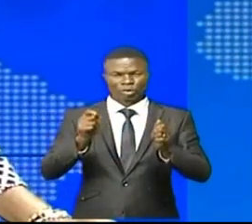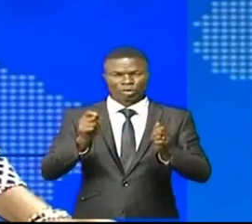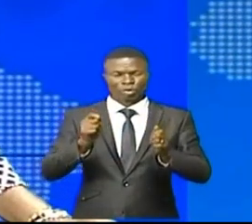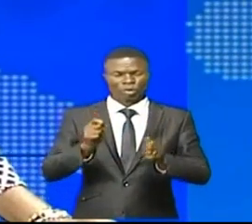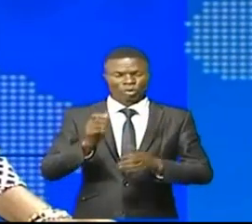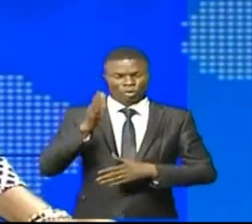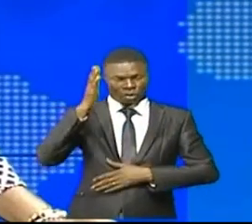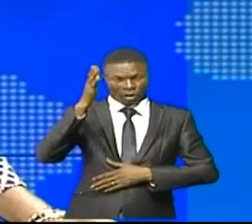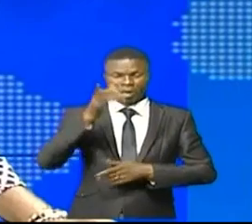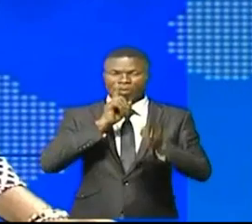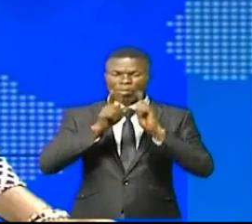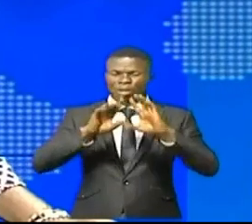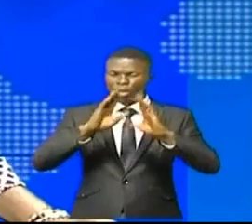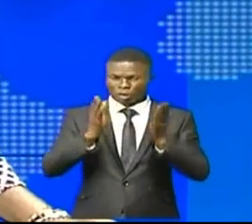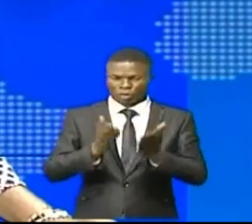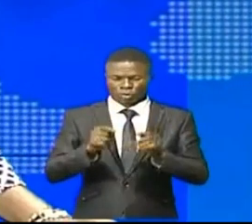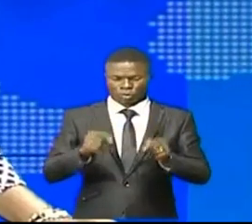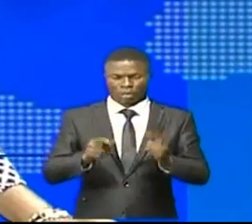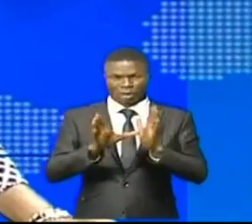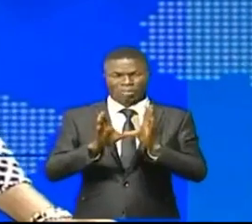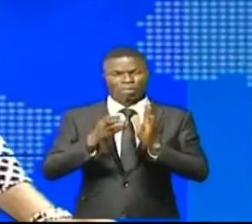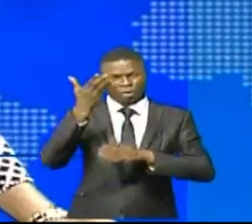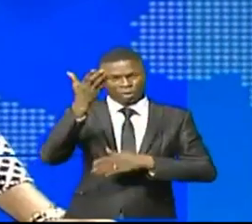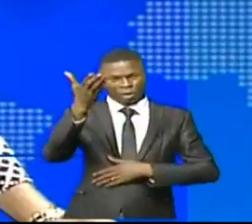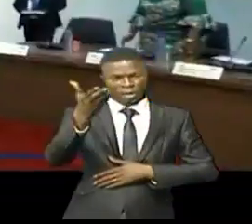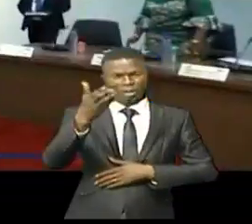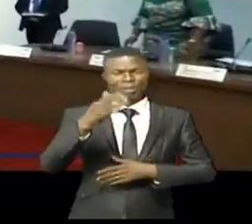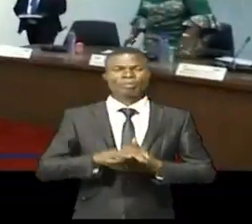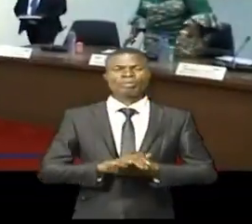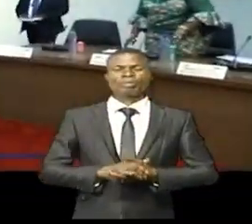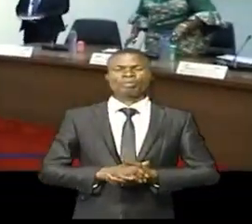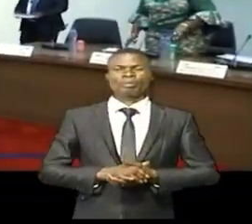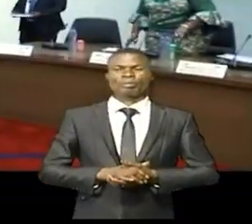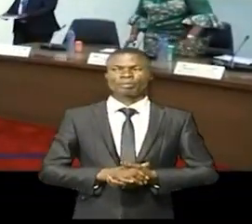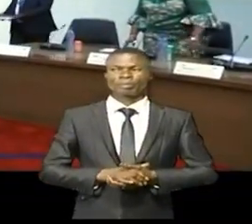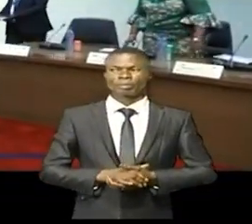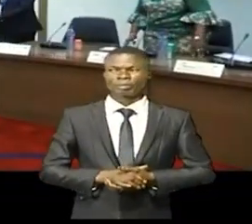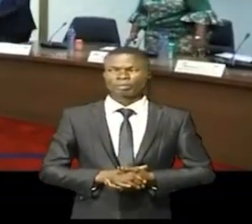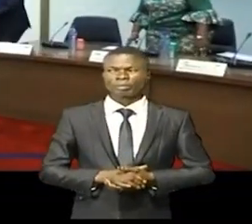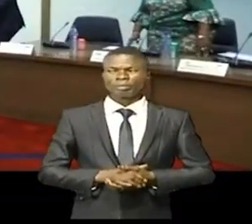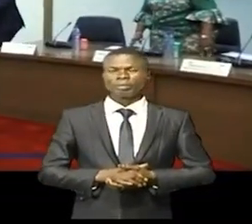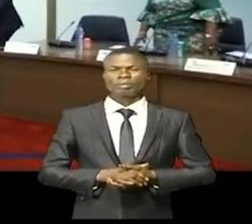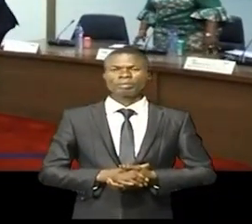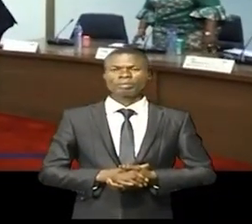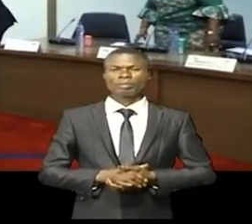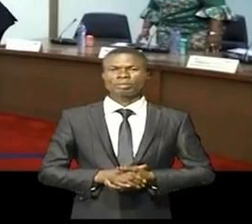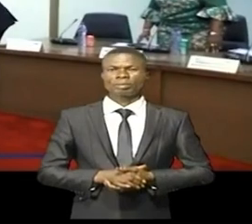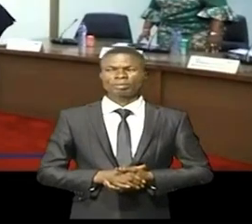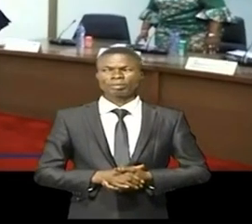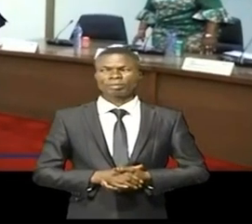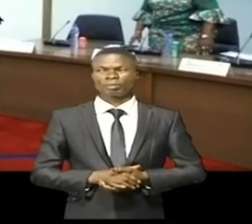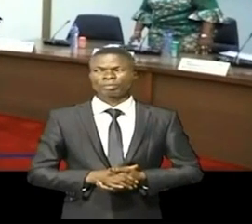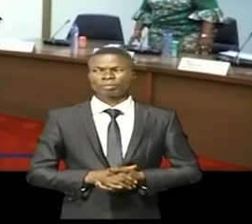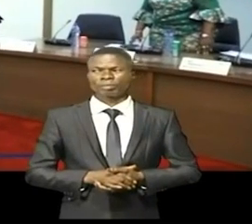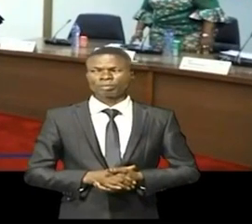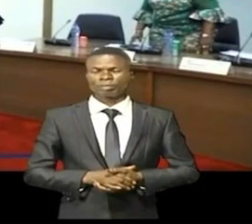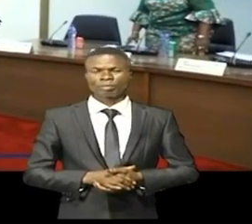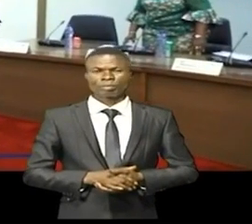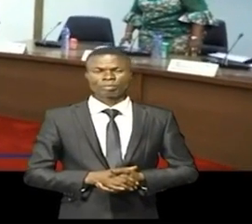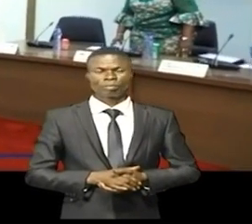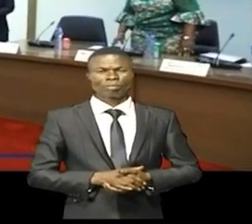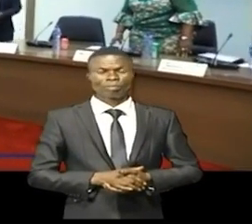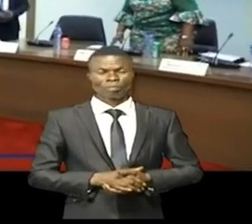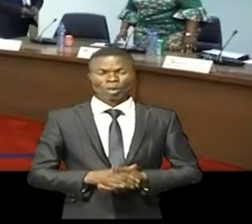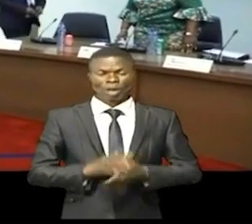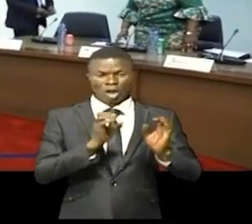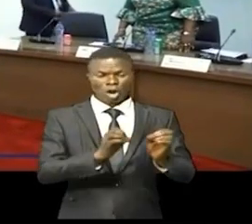ce qui se sont dit dans ce reportage de Patty Tombo. Retrait progressif et échelonné de la mission de l'Organisation des